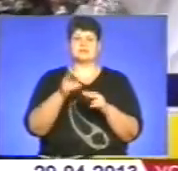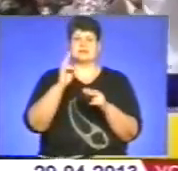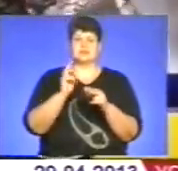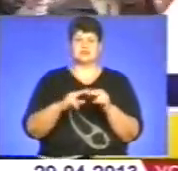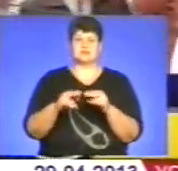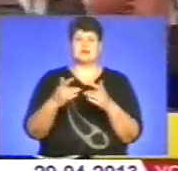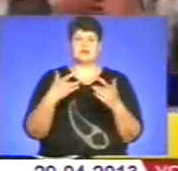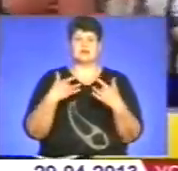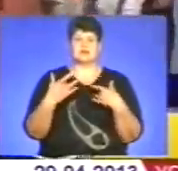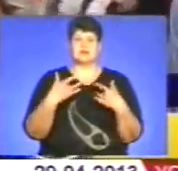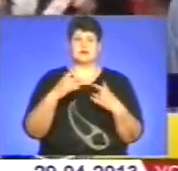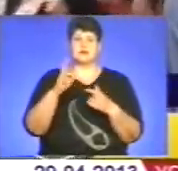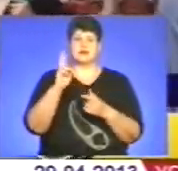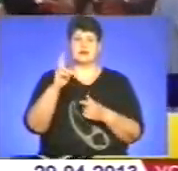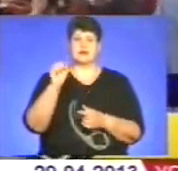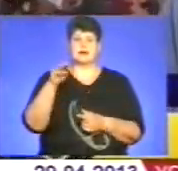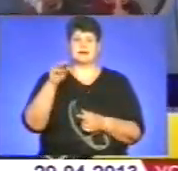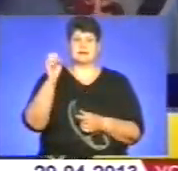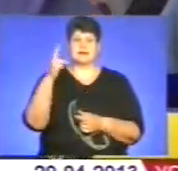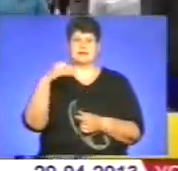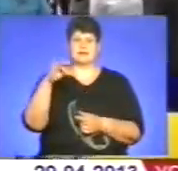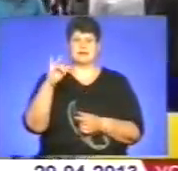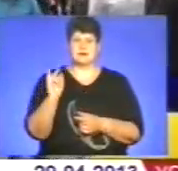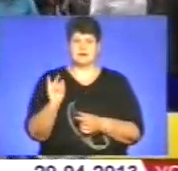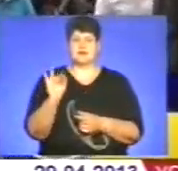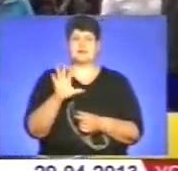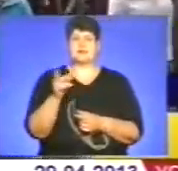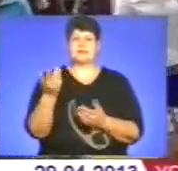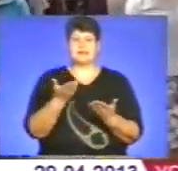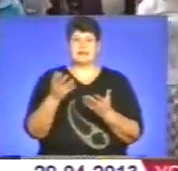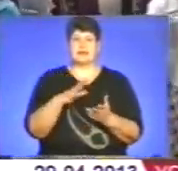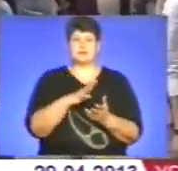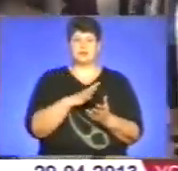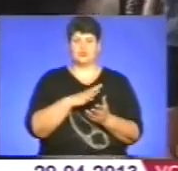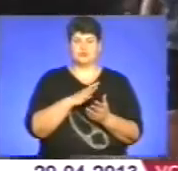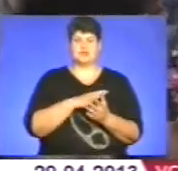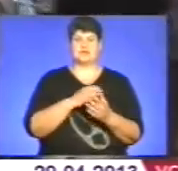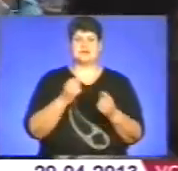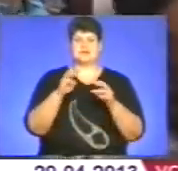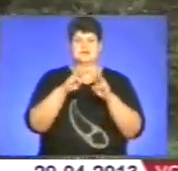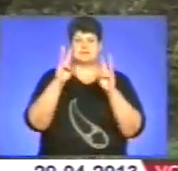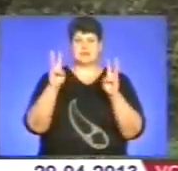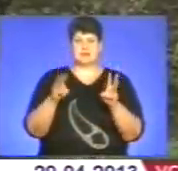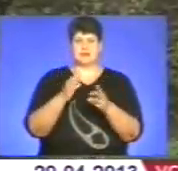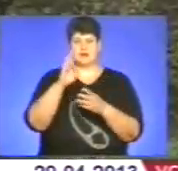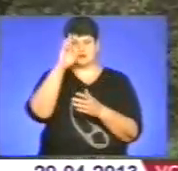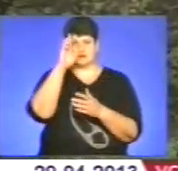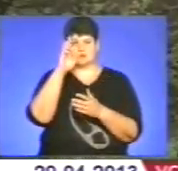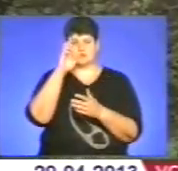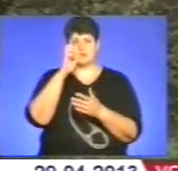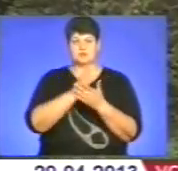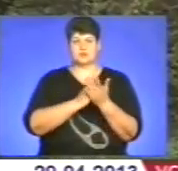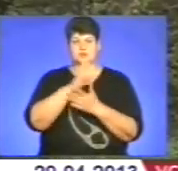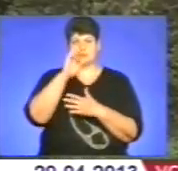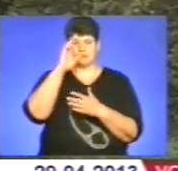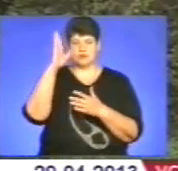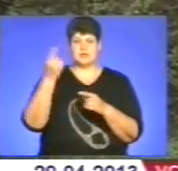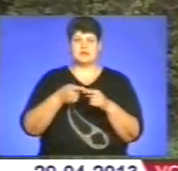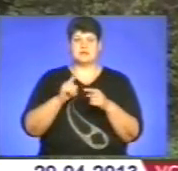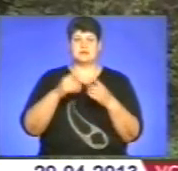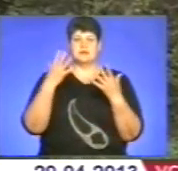собору Непорочного Зачаття Пресвятої Богородиці, де відбулася архієрейська свята літургія. Це день між єпархіальної